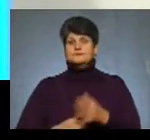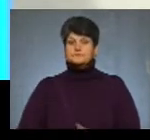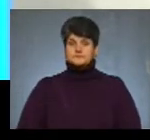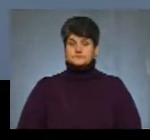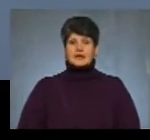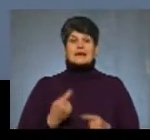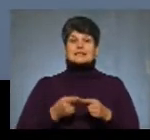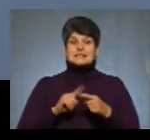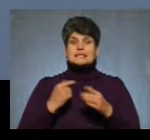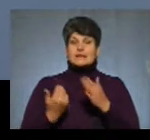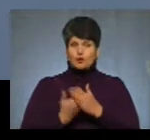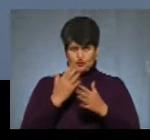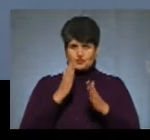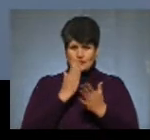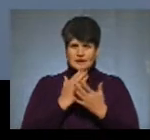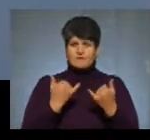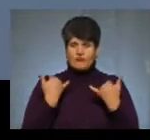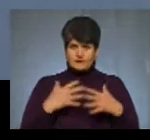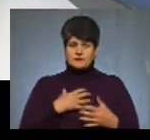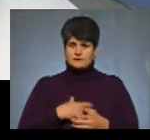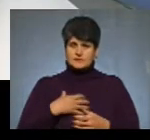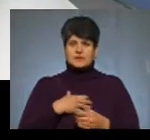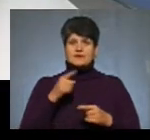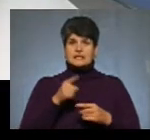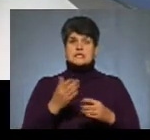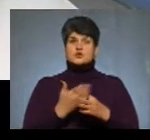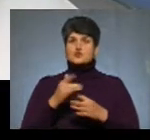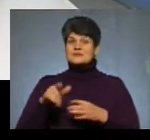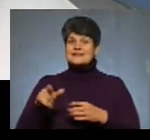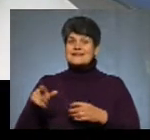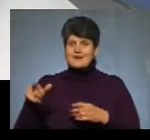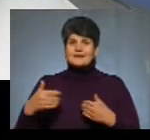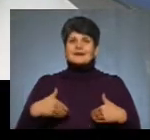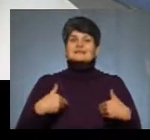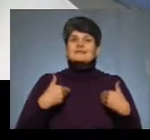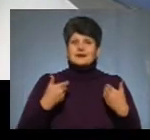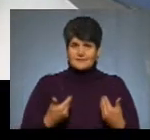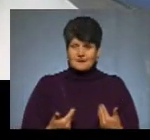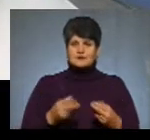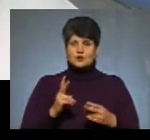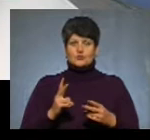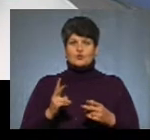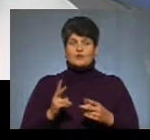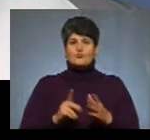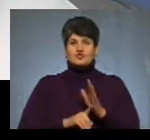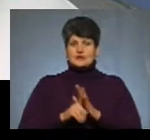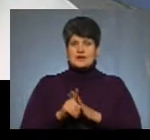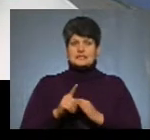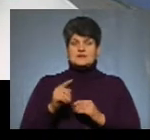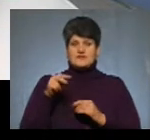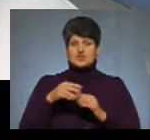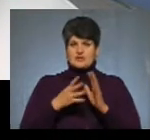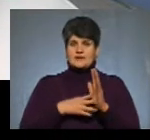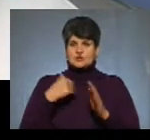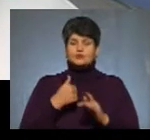Оці нововведення, які ви називаєте, вже актуальні для тих субсидіантів, які звертаються, тобто особи, які стають субсидіантами з 2019